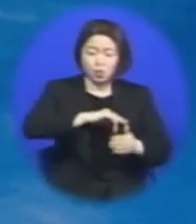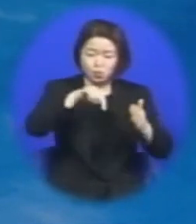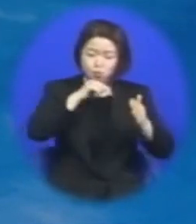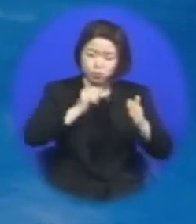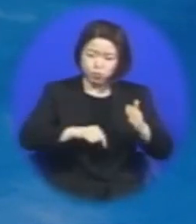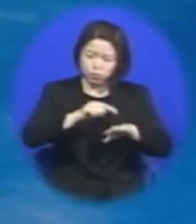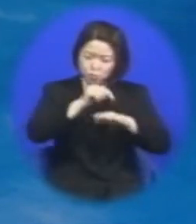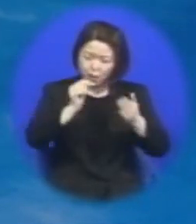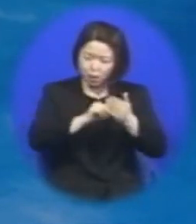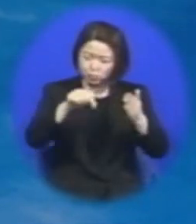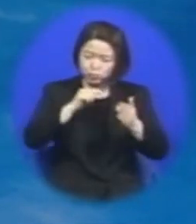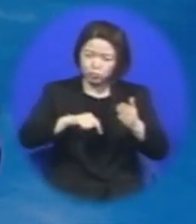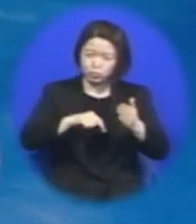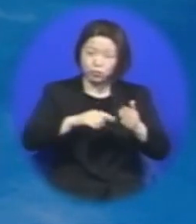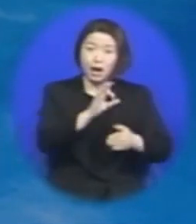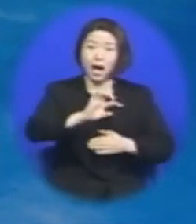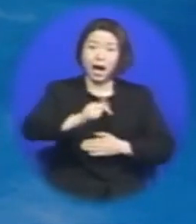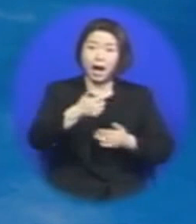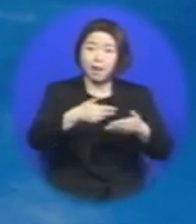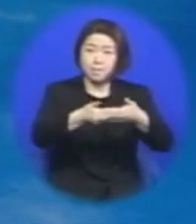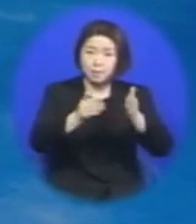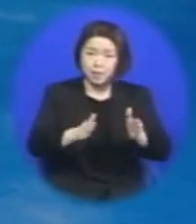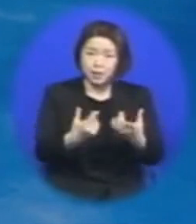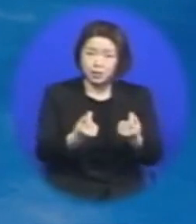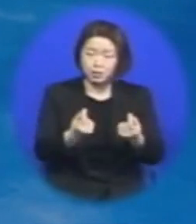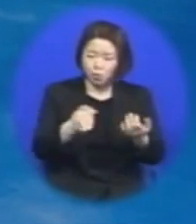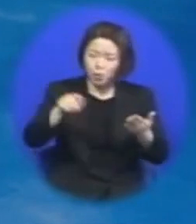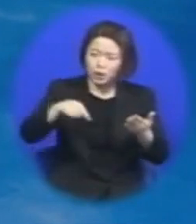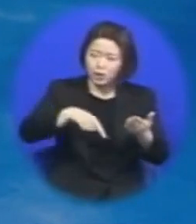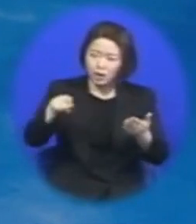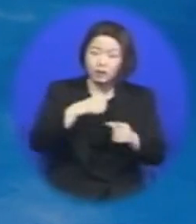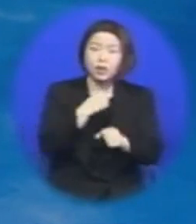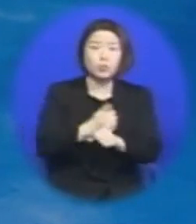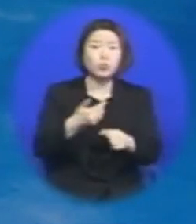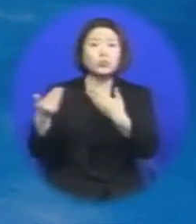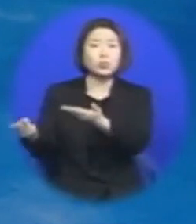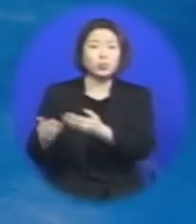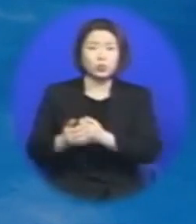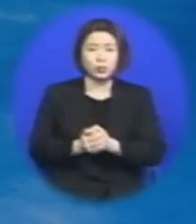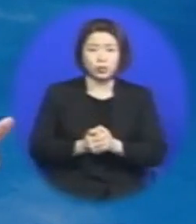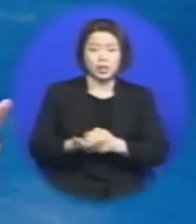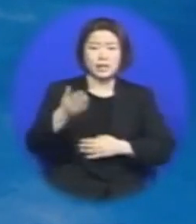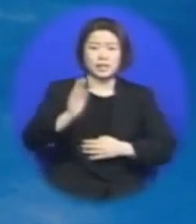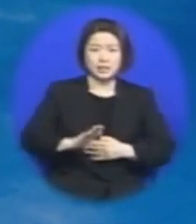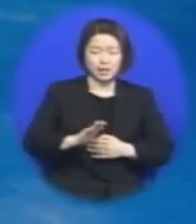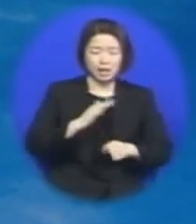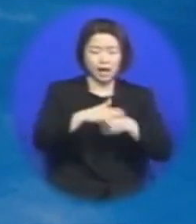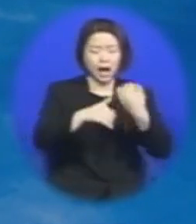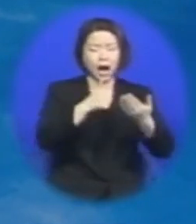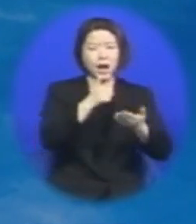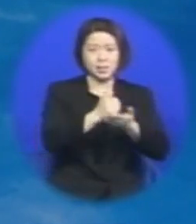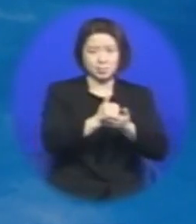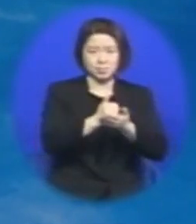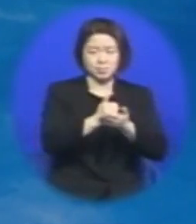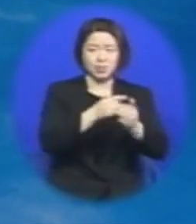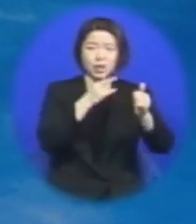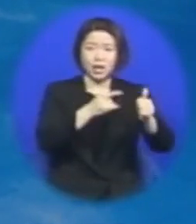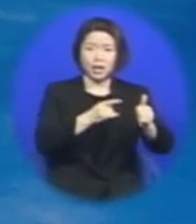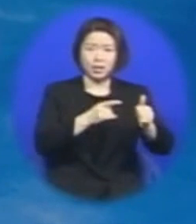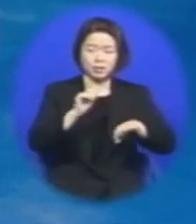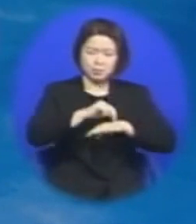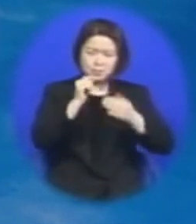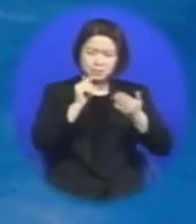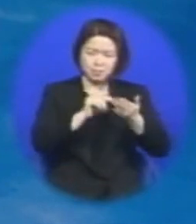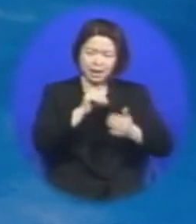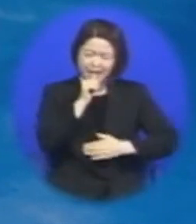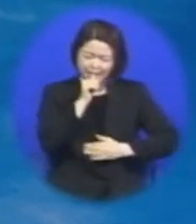들락날락거리면서 그렇게 해놓으면서 사람에게는 하나님에게는 마음을 철성 그렇게